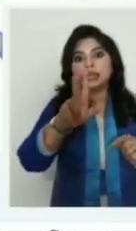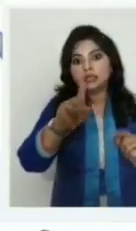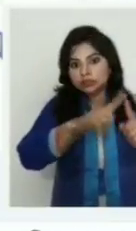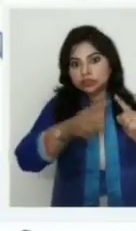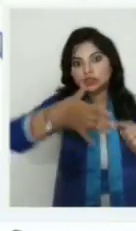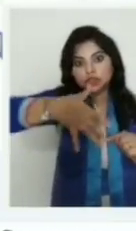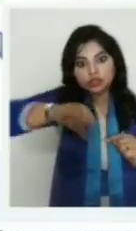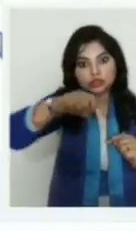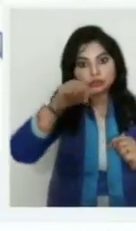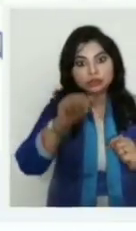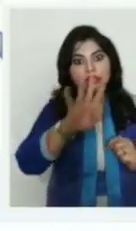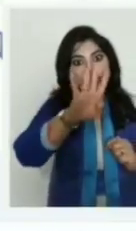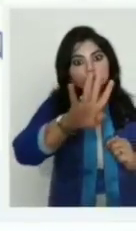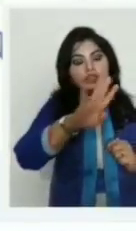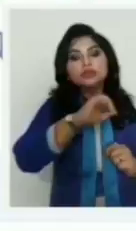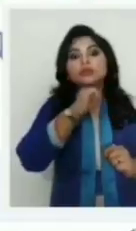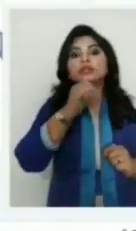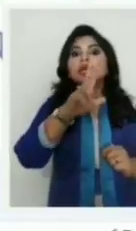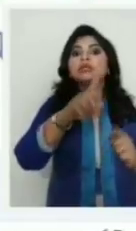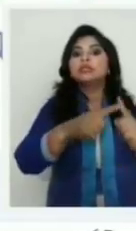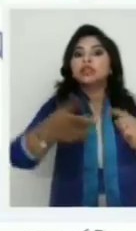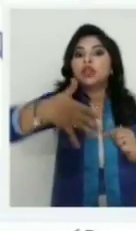9 জন, 61-70 11 জন,